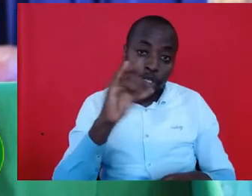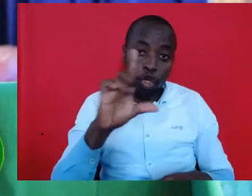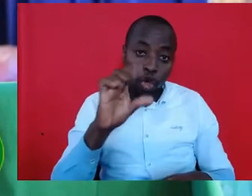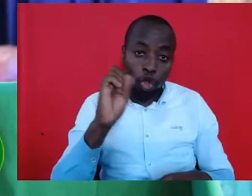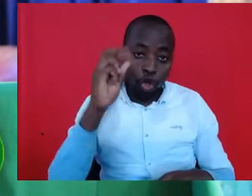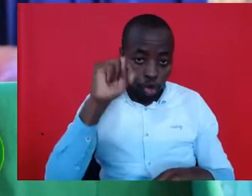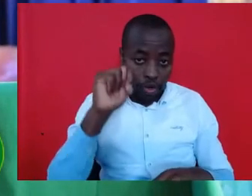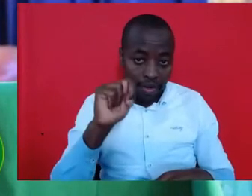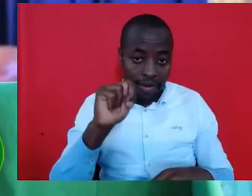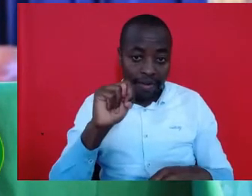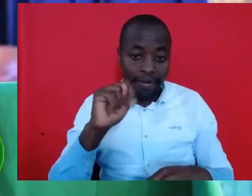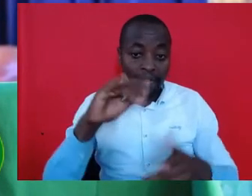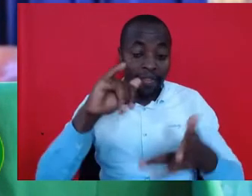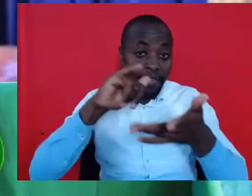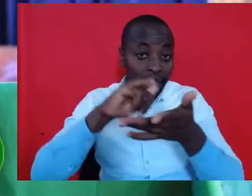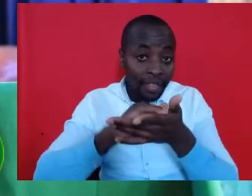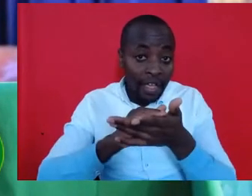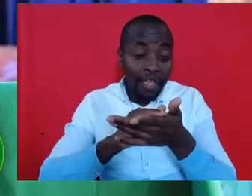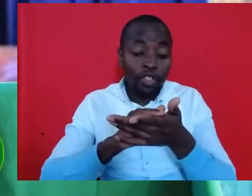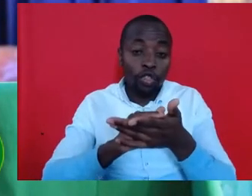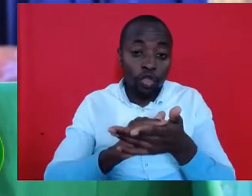Na ndiposa katika Zaburi moja